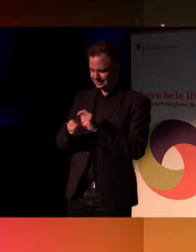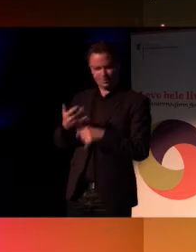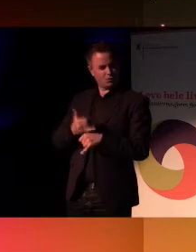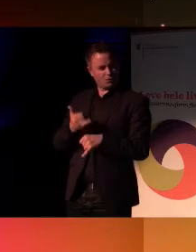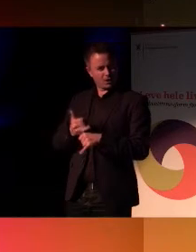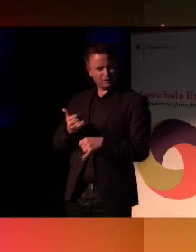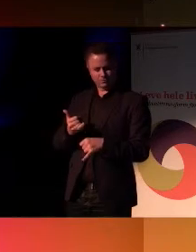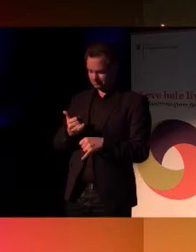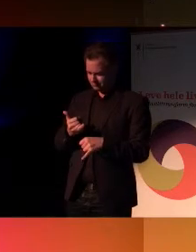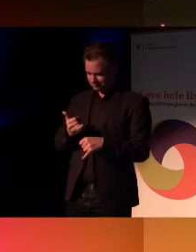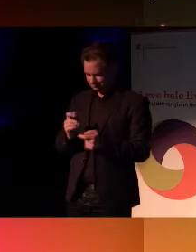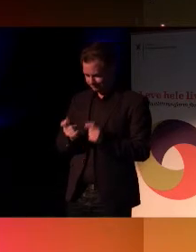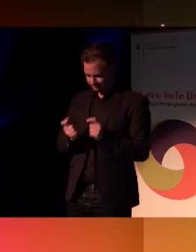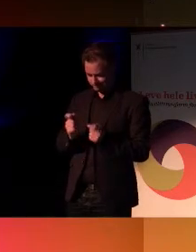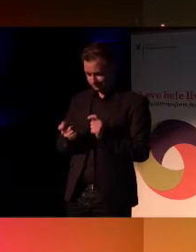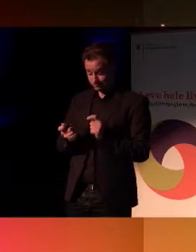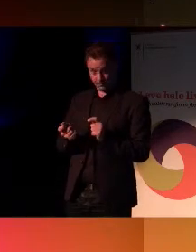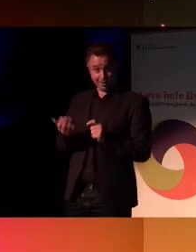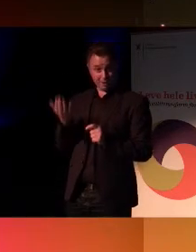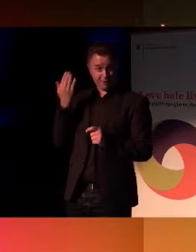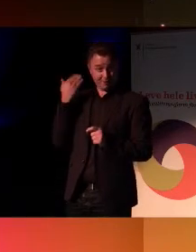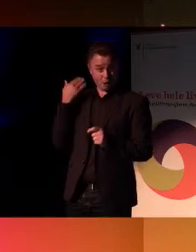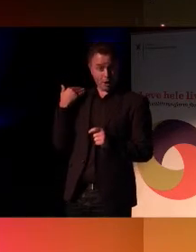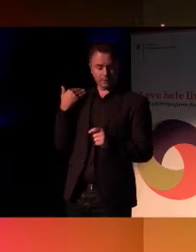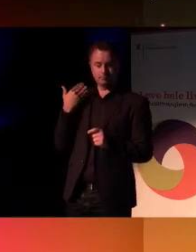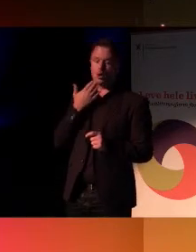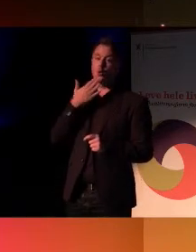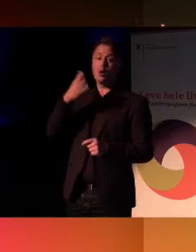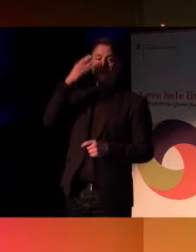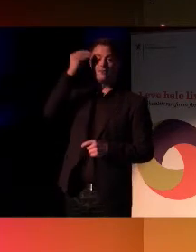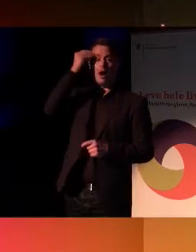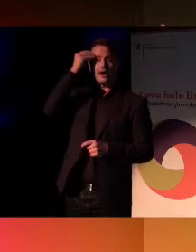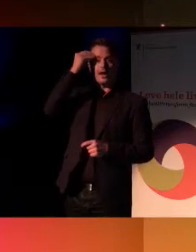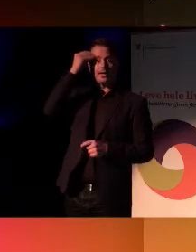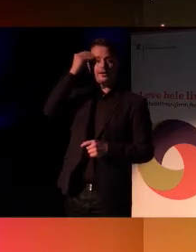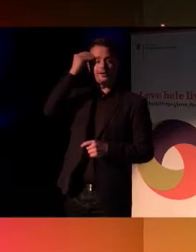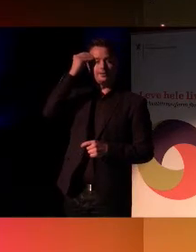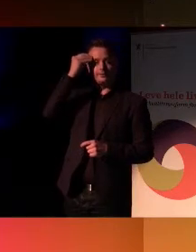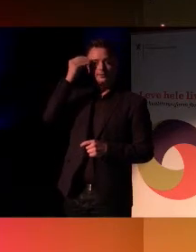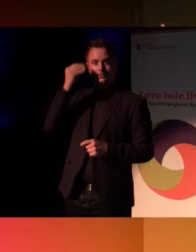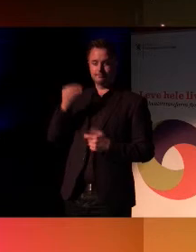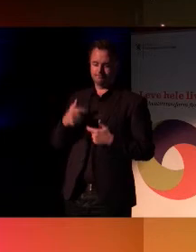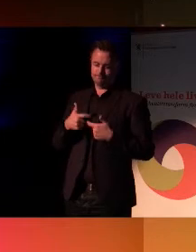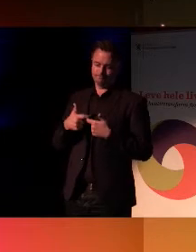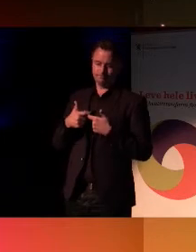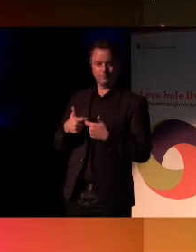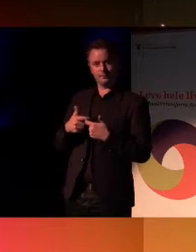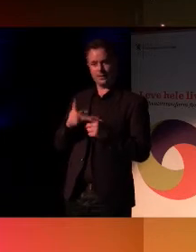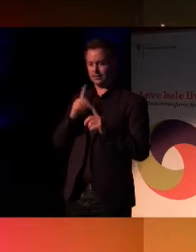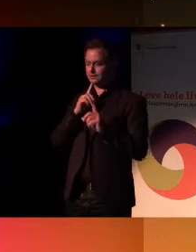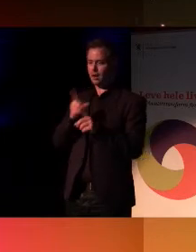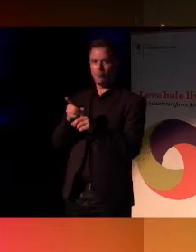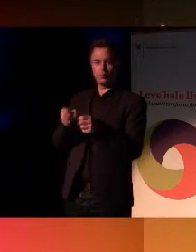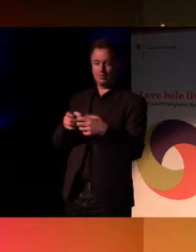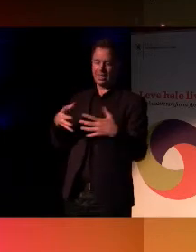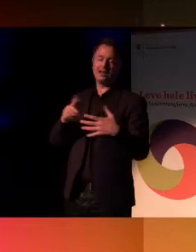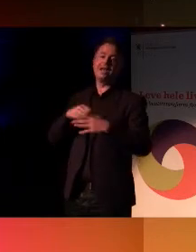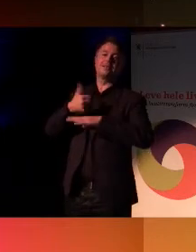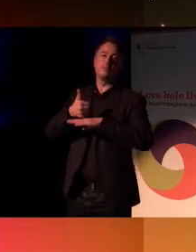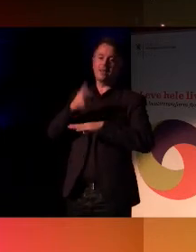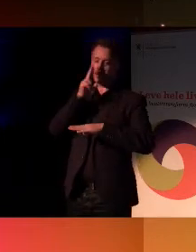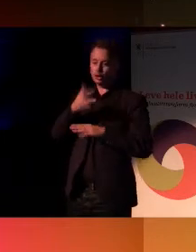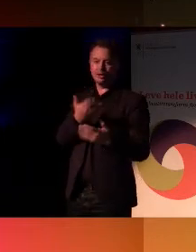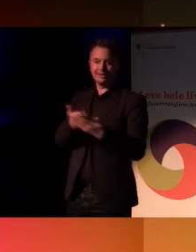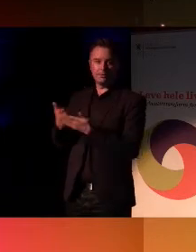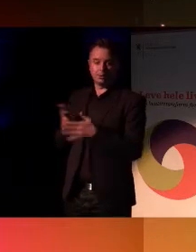Og vi hadde fra tidligere god erfaring med det å skape utvikling eller etablere nye tilbud gjennom det å utføre